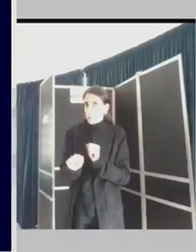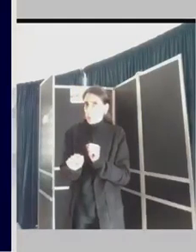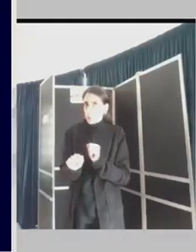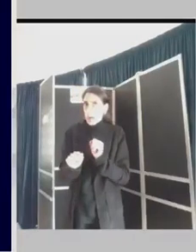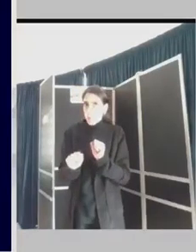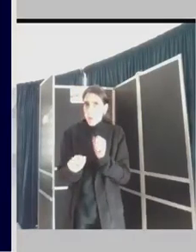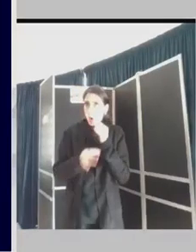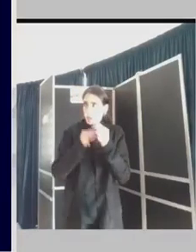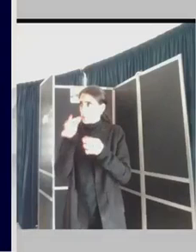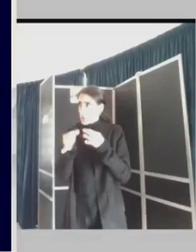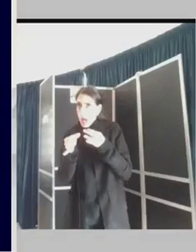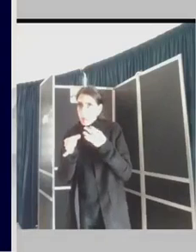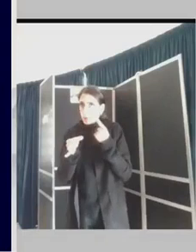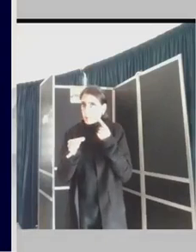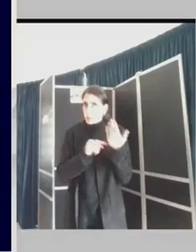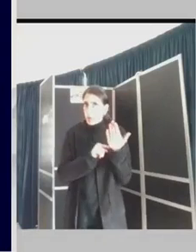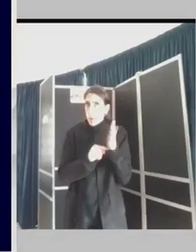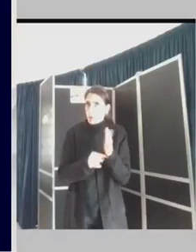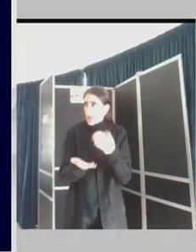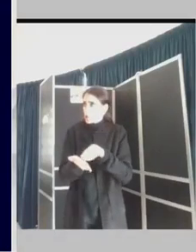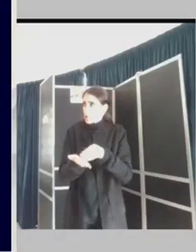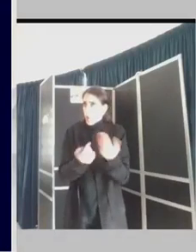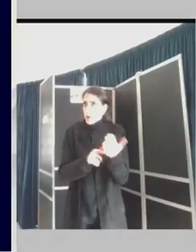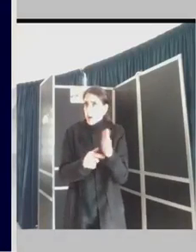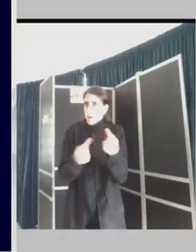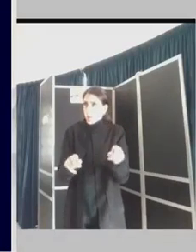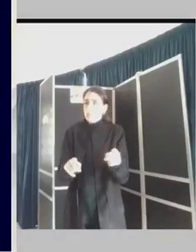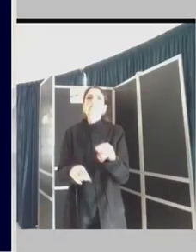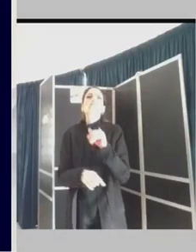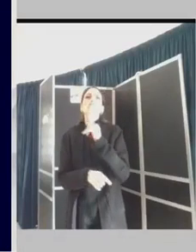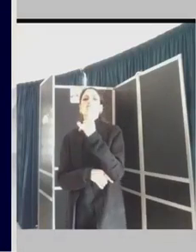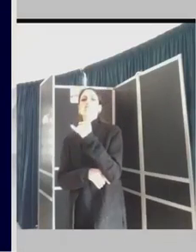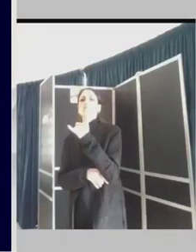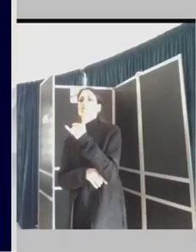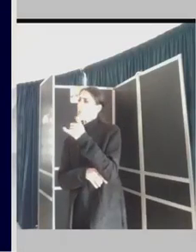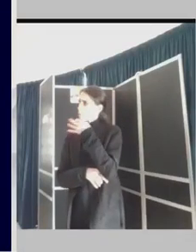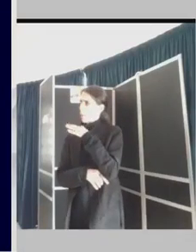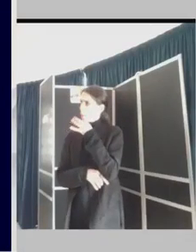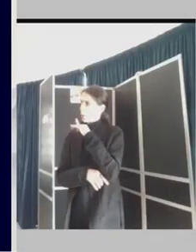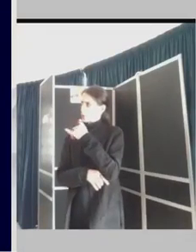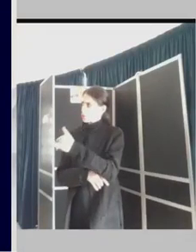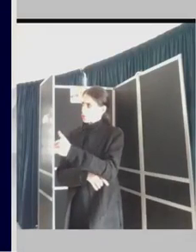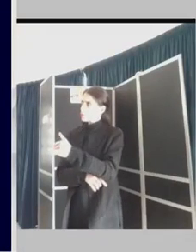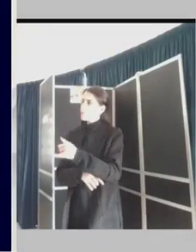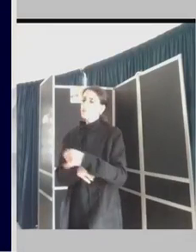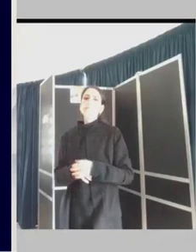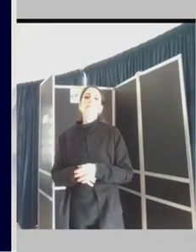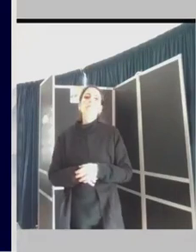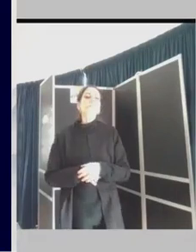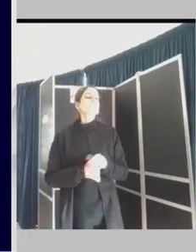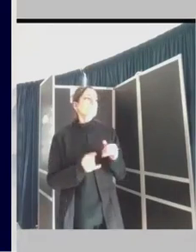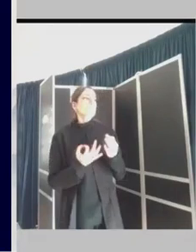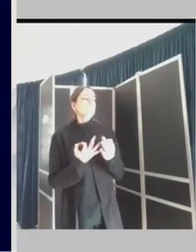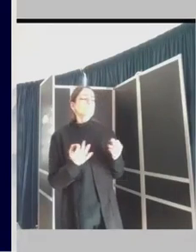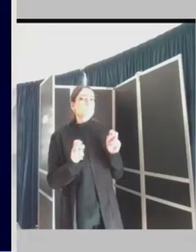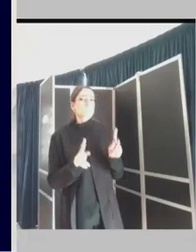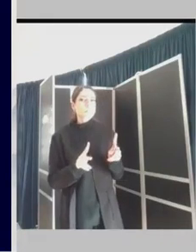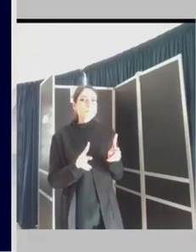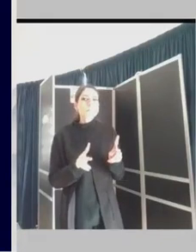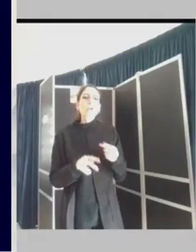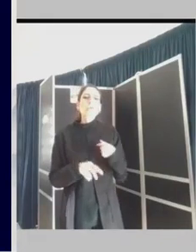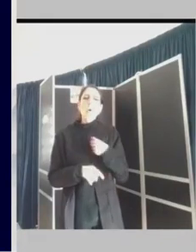dell'intervento facciamo una perfetto, piccola... Io credo che almeno due volte, no, forse una volta, un'oliva, no?